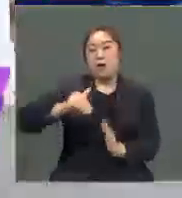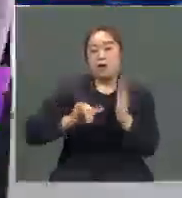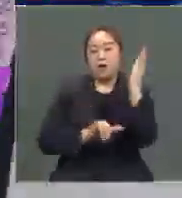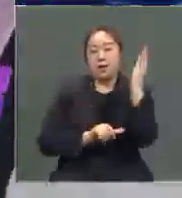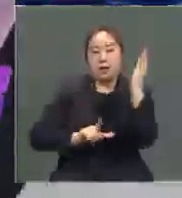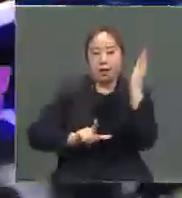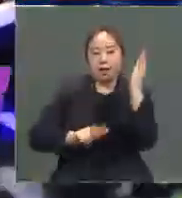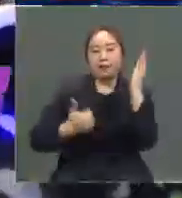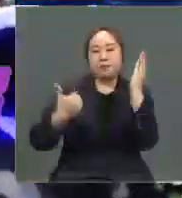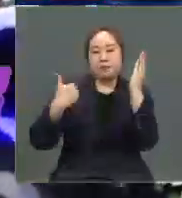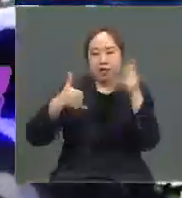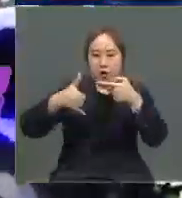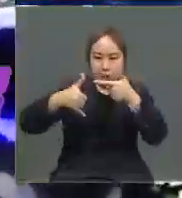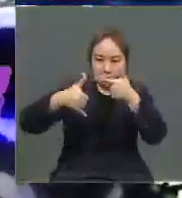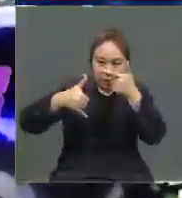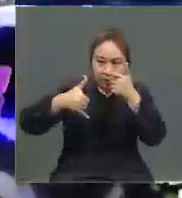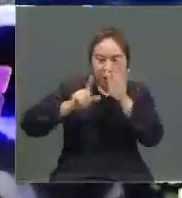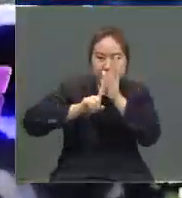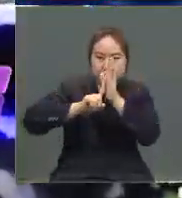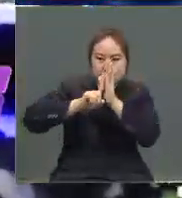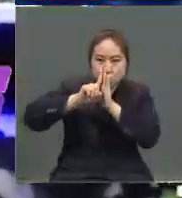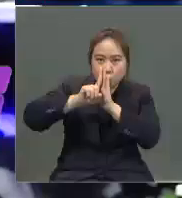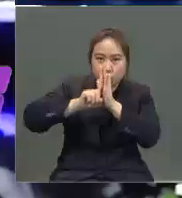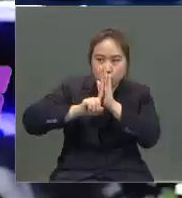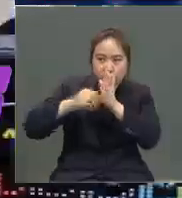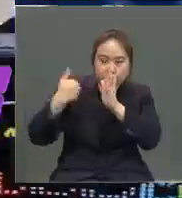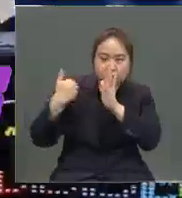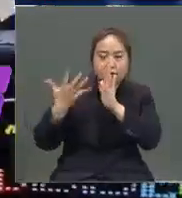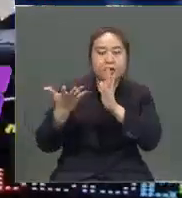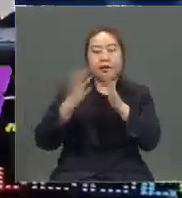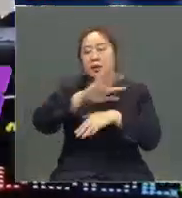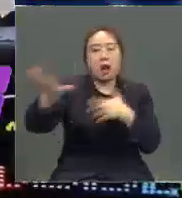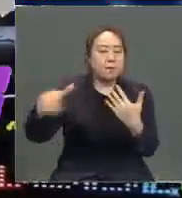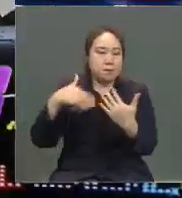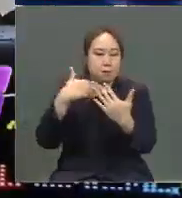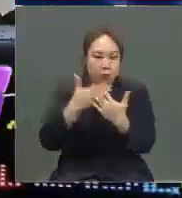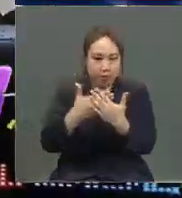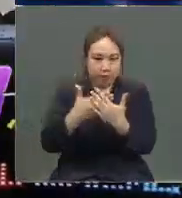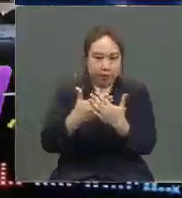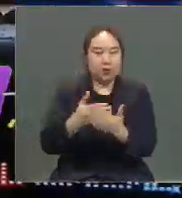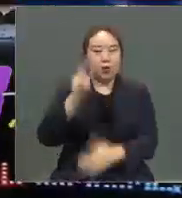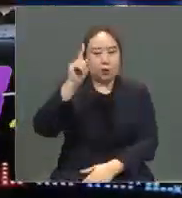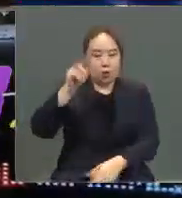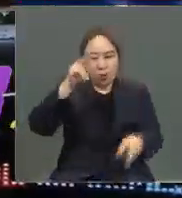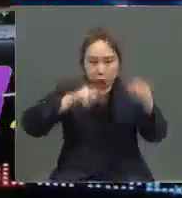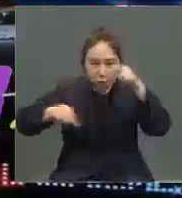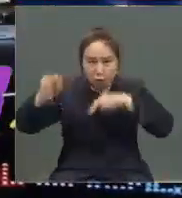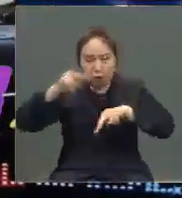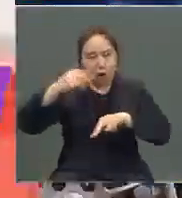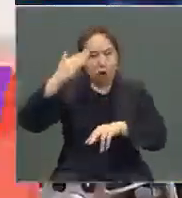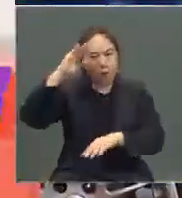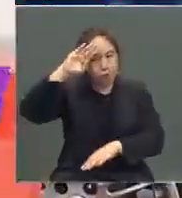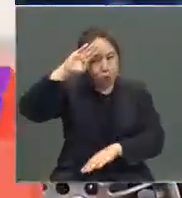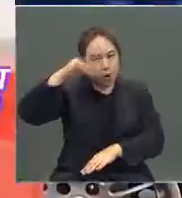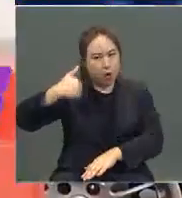ที่มีทั้งการวัดอุณหภูมิร่างกายประชาชนด้วยเทอร์โมสแกนทุกคนก็ต้องตรวจสอบเรื่องของอุณหภูมิ